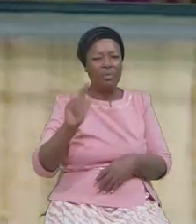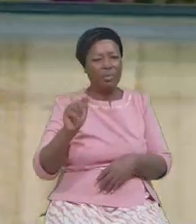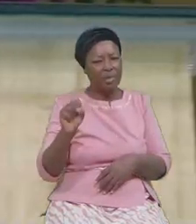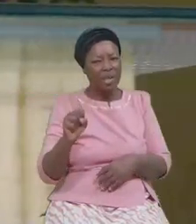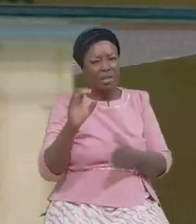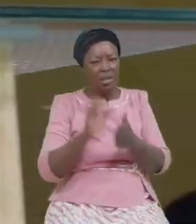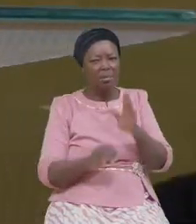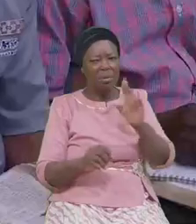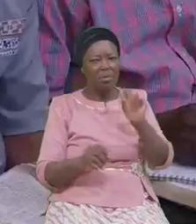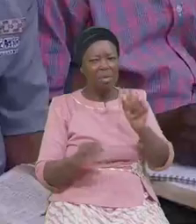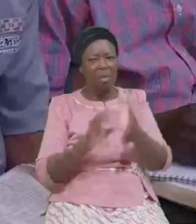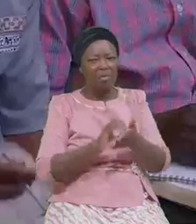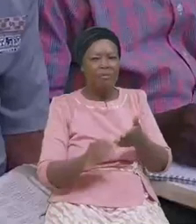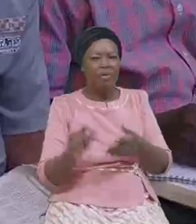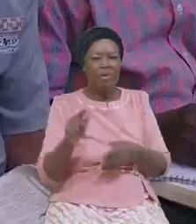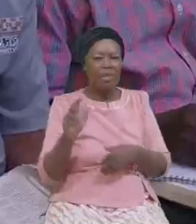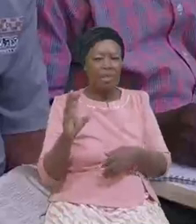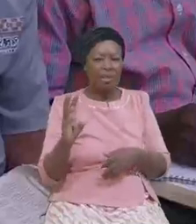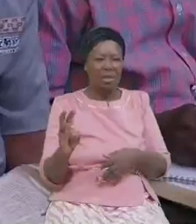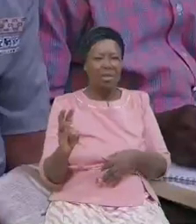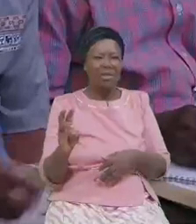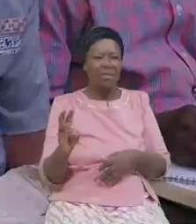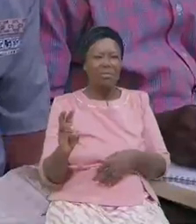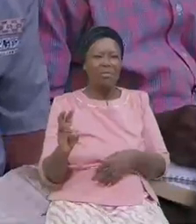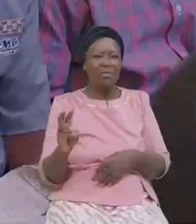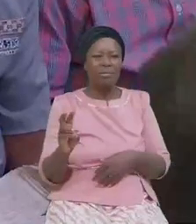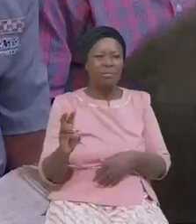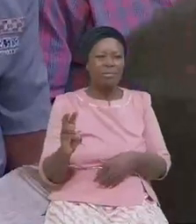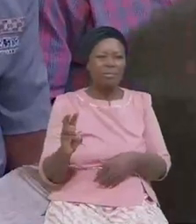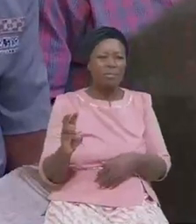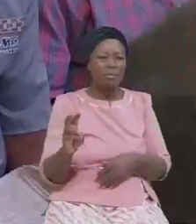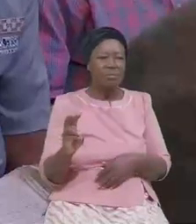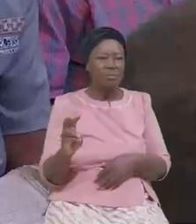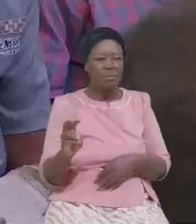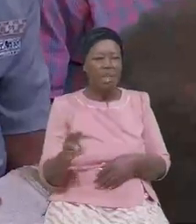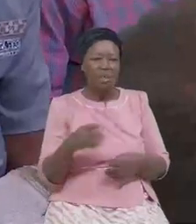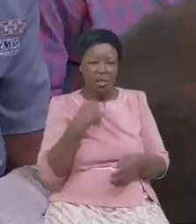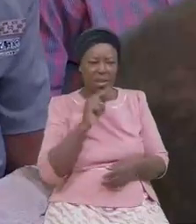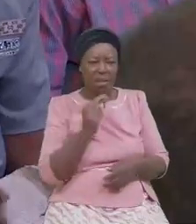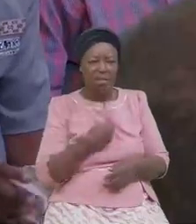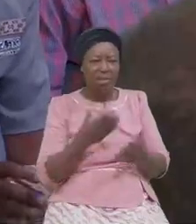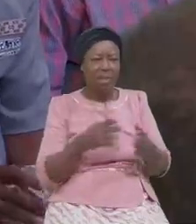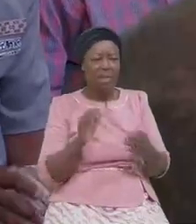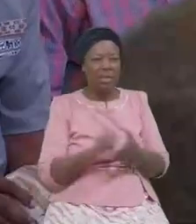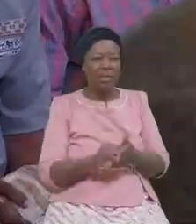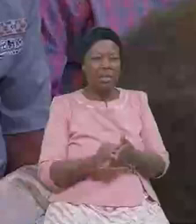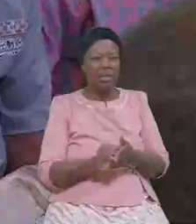26. Actes chapitre 20, le verset 26. Actes 20, 26.